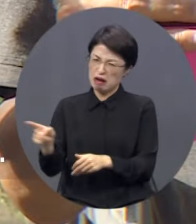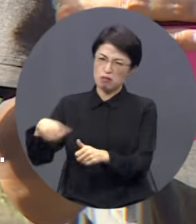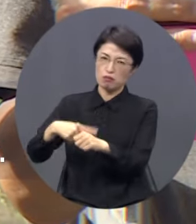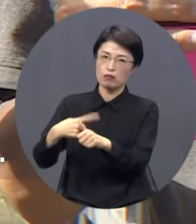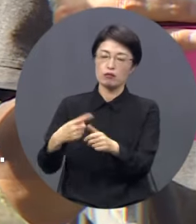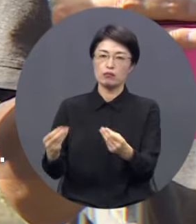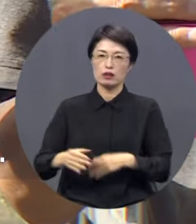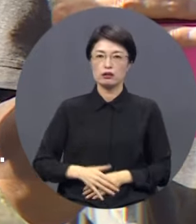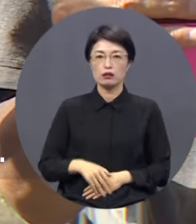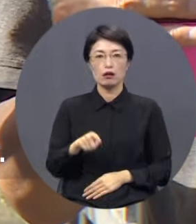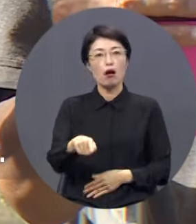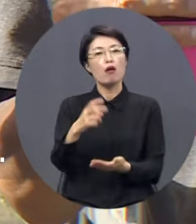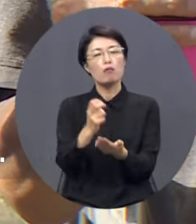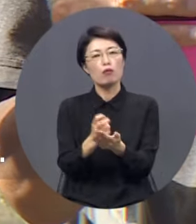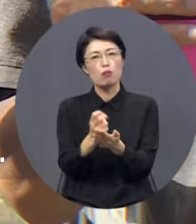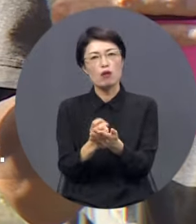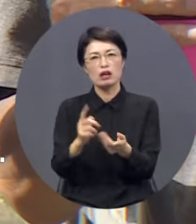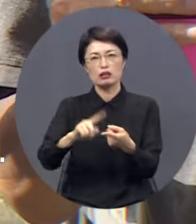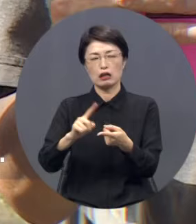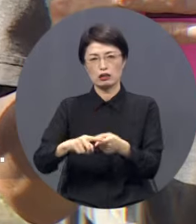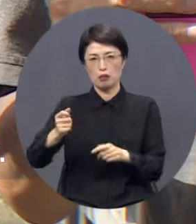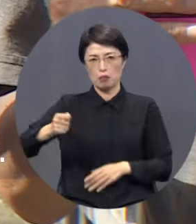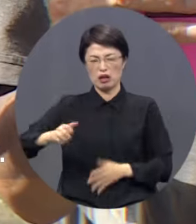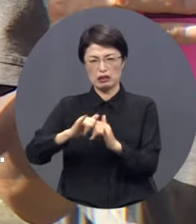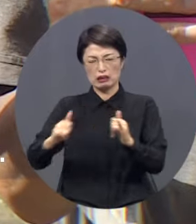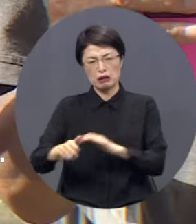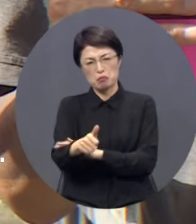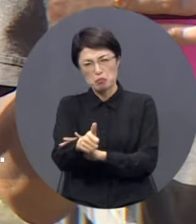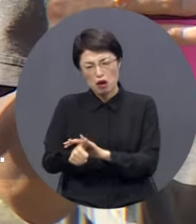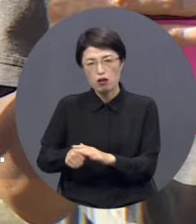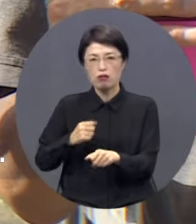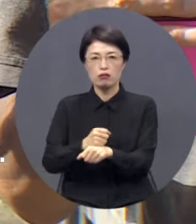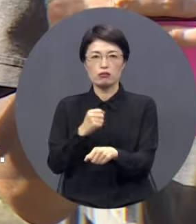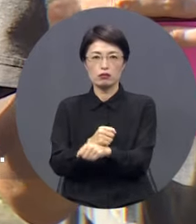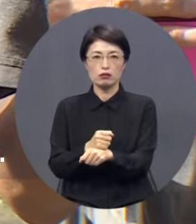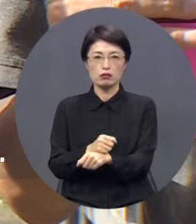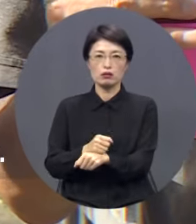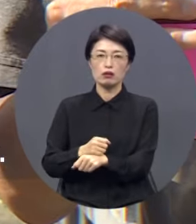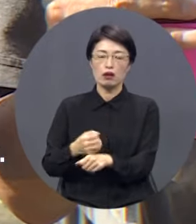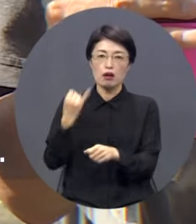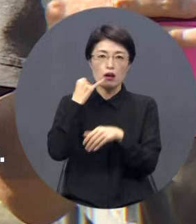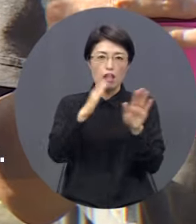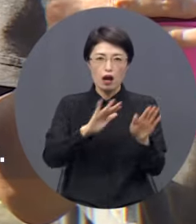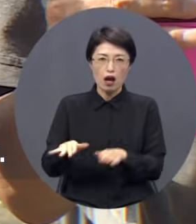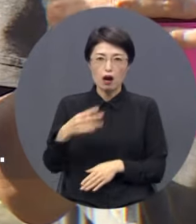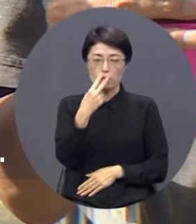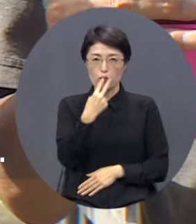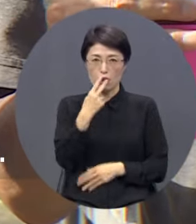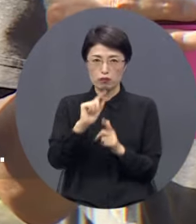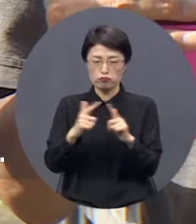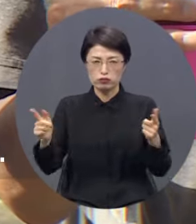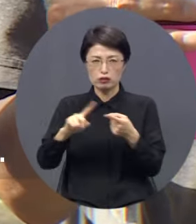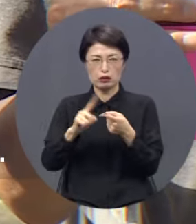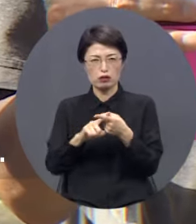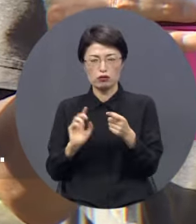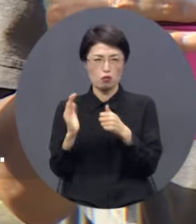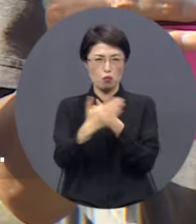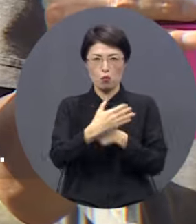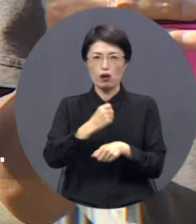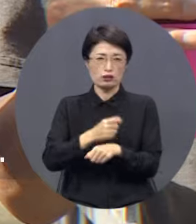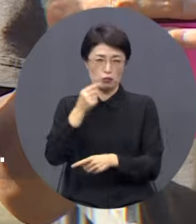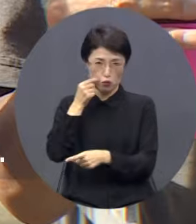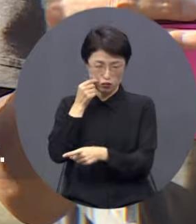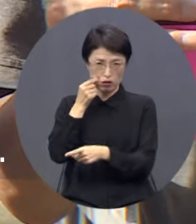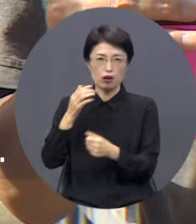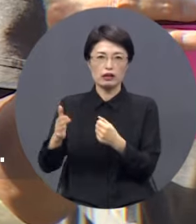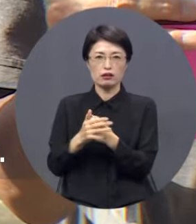해당 법률을 판사가 너무 소극적으로 해석하여 해양 보호 생물을 보호할 수 없게 되었습니다. 이에 검찰에서는